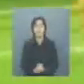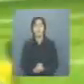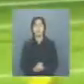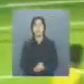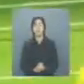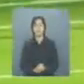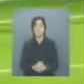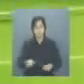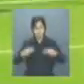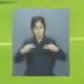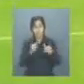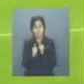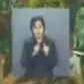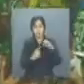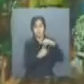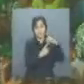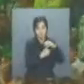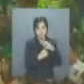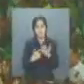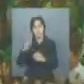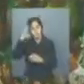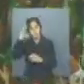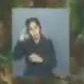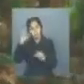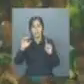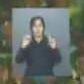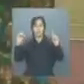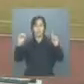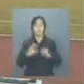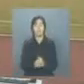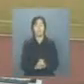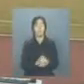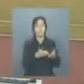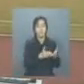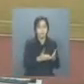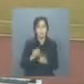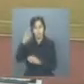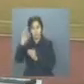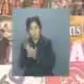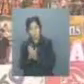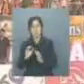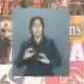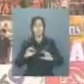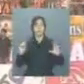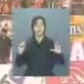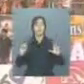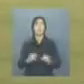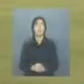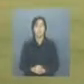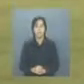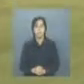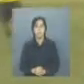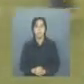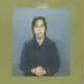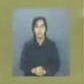มื่อวานนี้นะคะพัทยาชนะอาร์มี่ไป 1-0 การท่าเรือไทยชนะอินทรีเพื่อนตำรวจไป3ประตูต่อ1ค่ะมาดูการแข่งขันฟุตบ